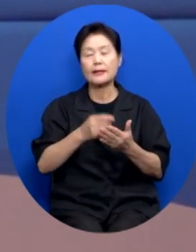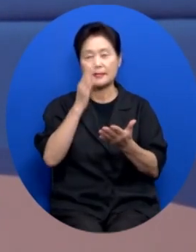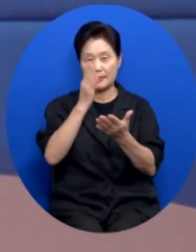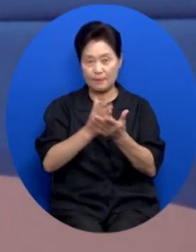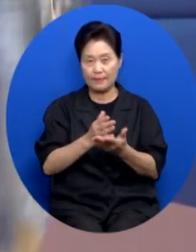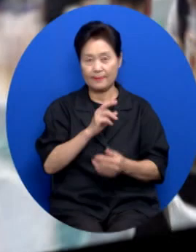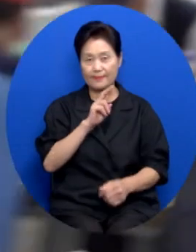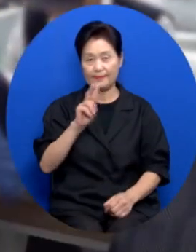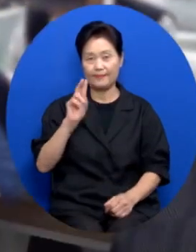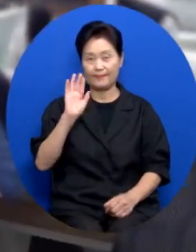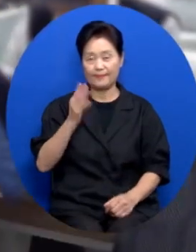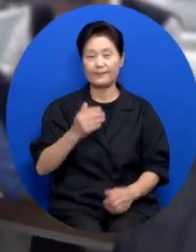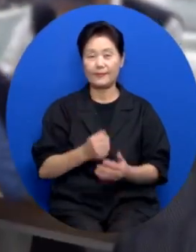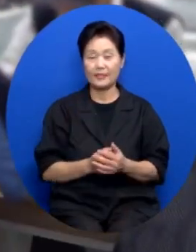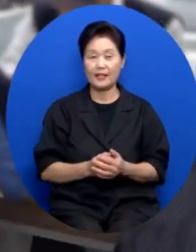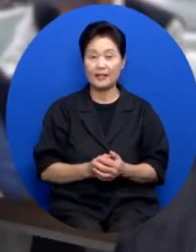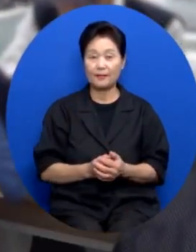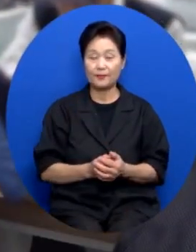말아야 합니다.